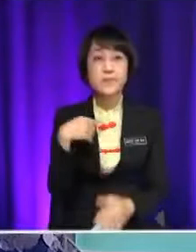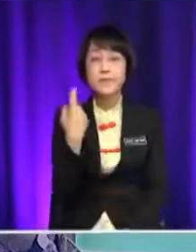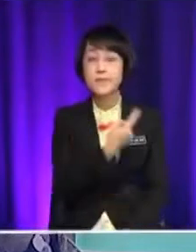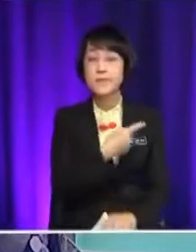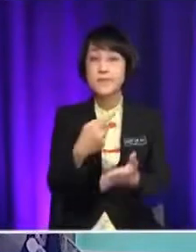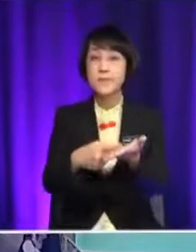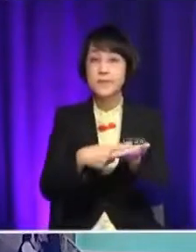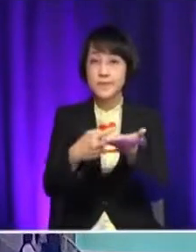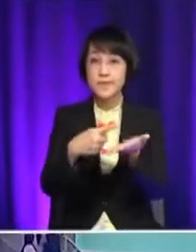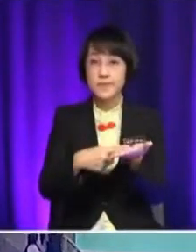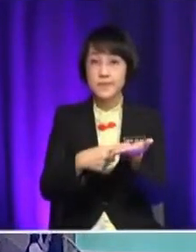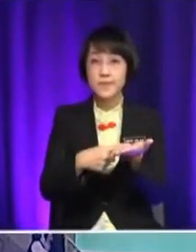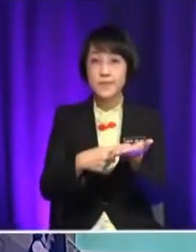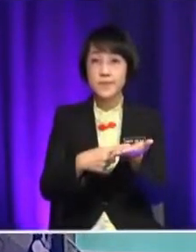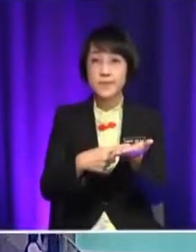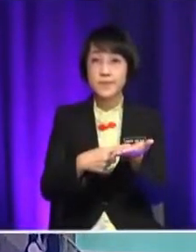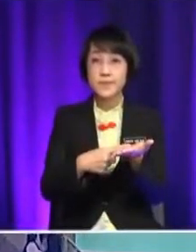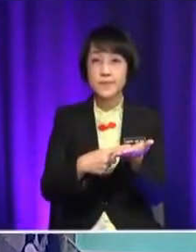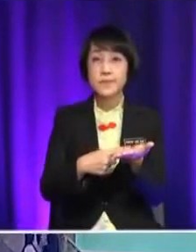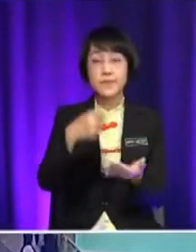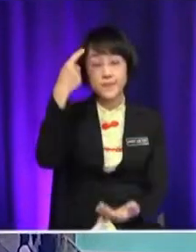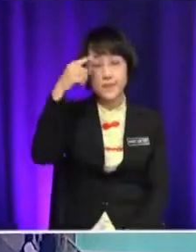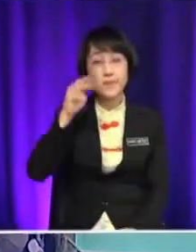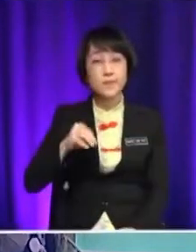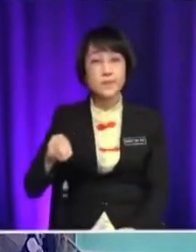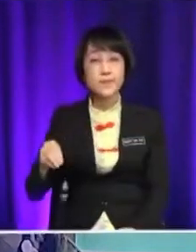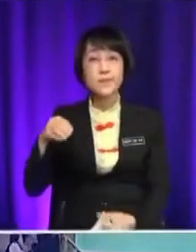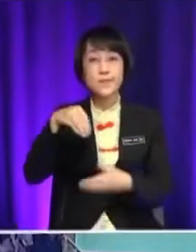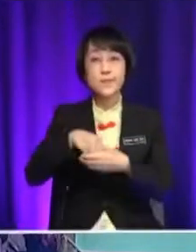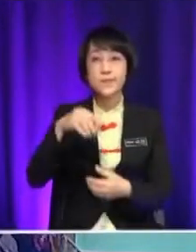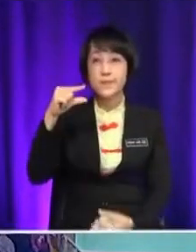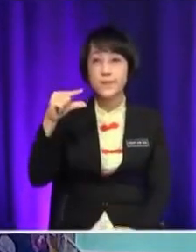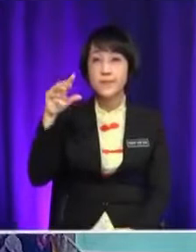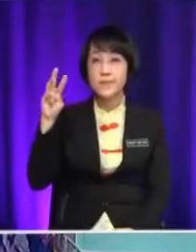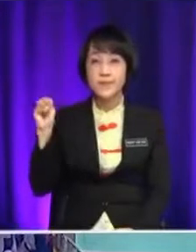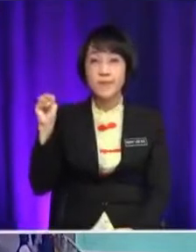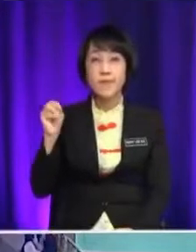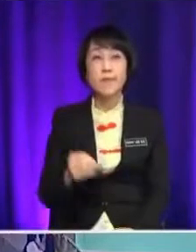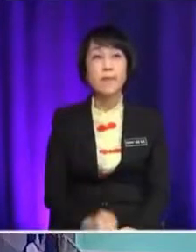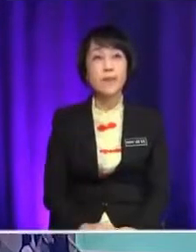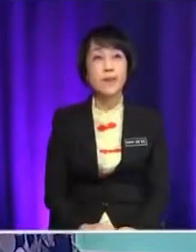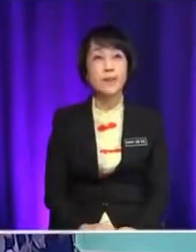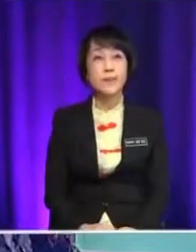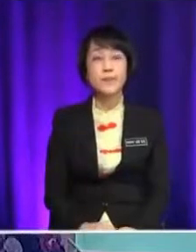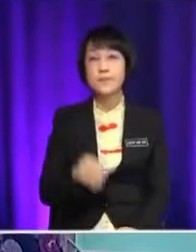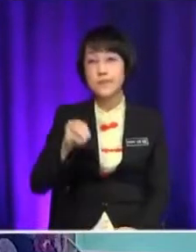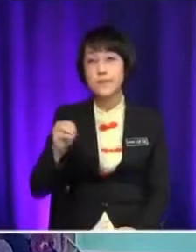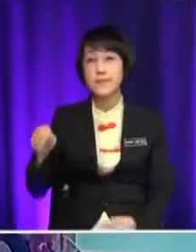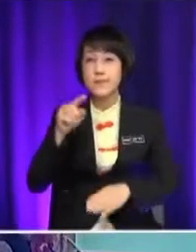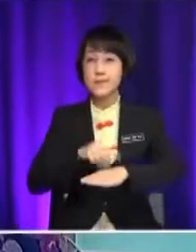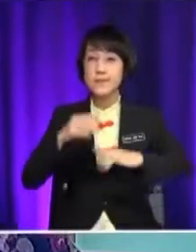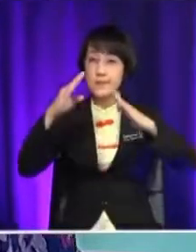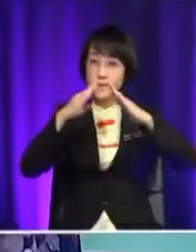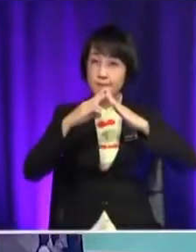untuk anak-anak yang berada dalam Google Meet bersama dengan saya pada hari ini dan juga murid-murid yang berada di rumah.